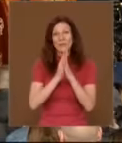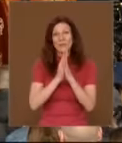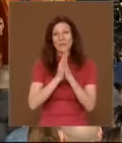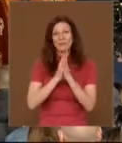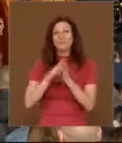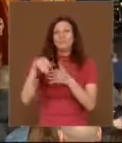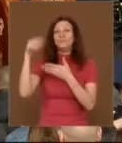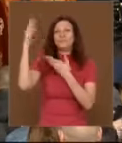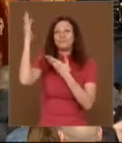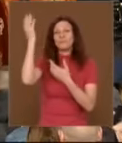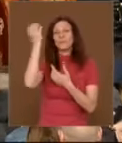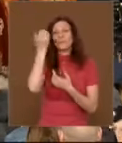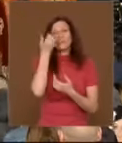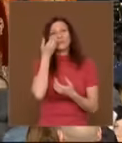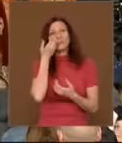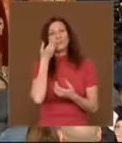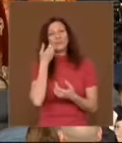помолим.